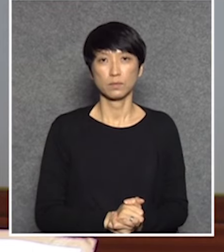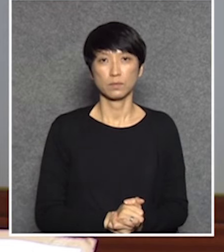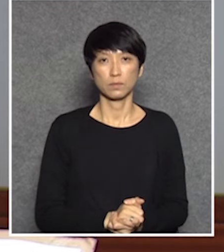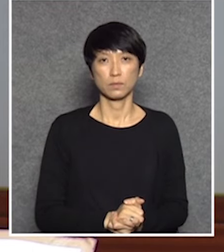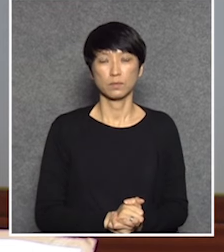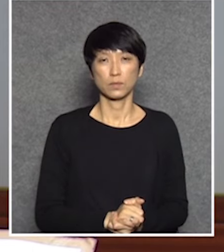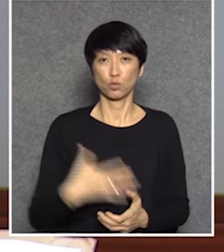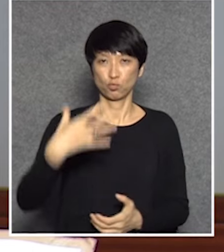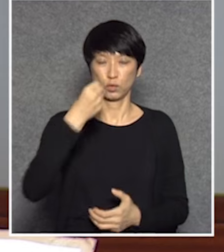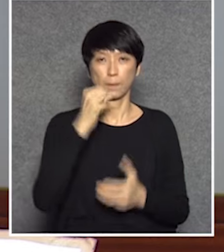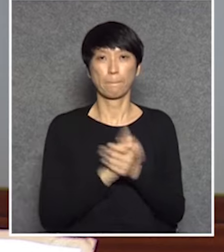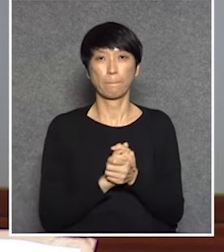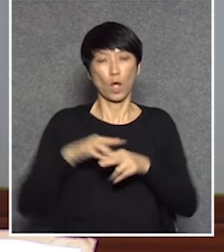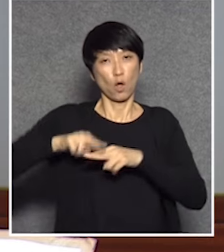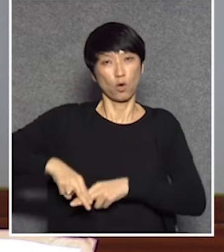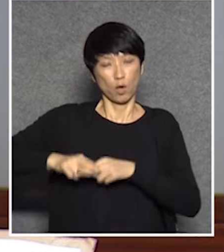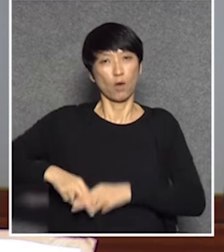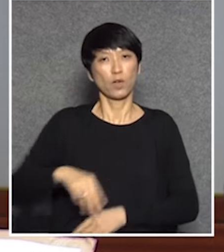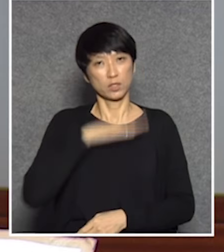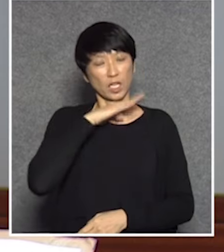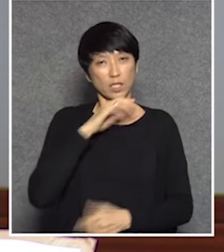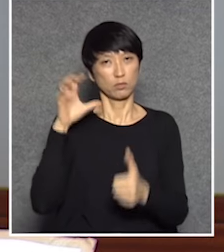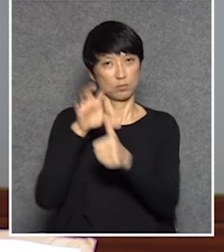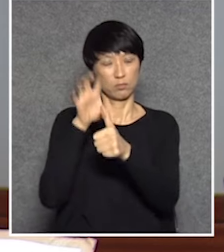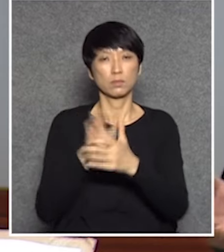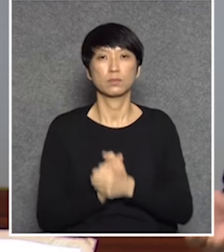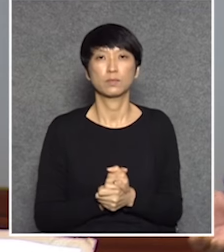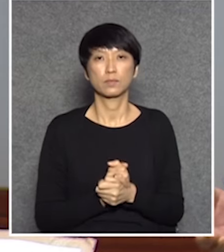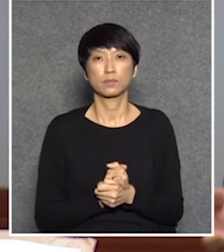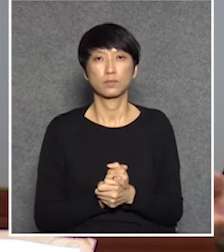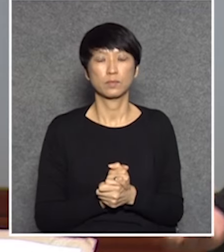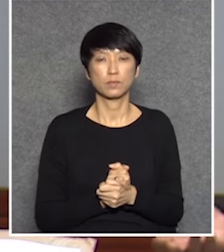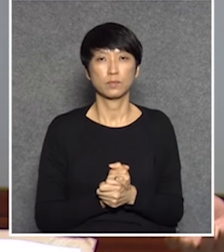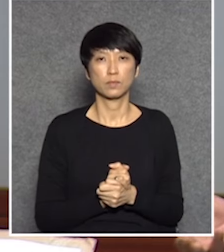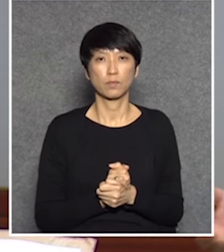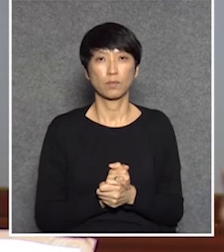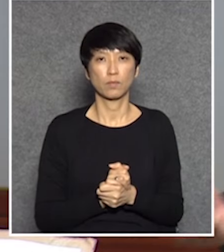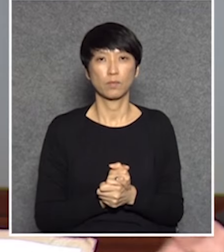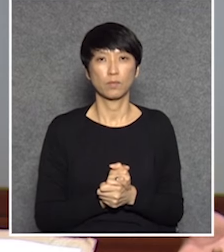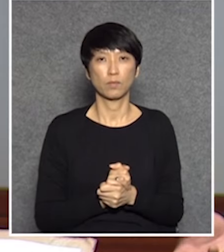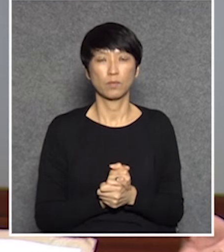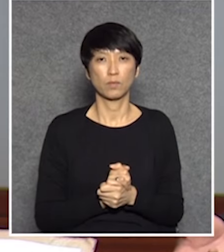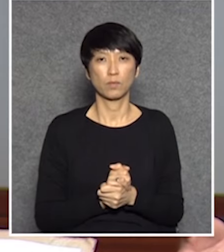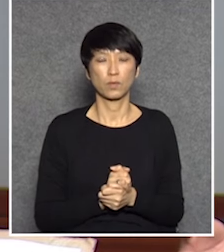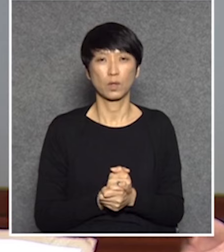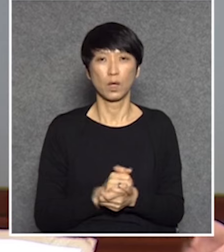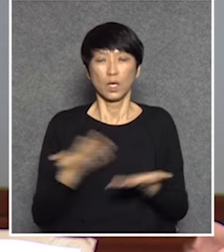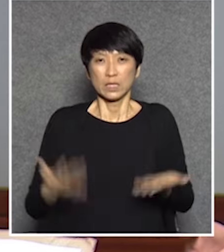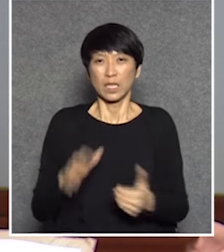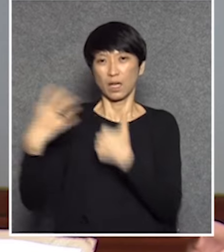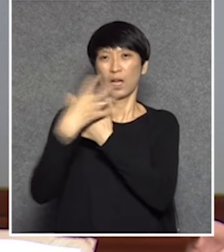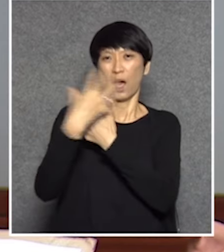主席，我留翻一陣間先鬧。我都直頭係完全都冇曬章法嘅，而家鬧人鬧